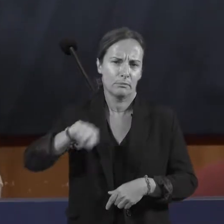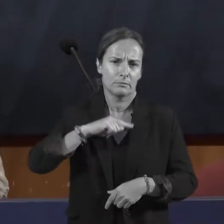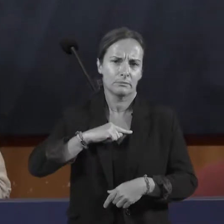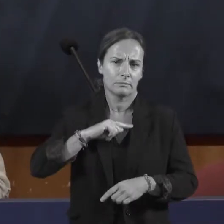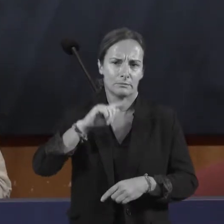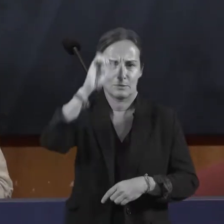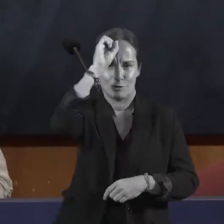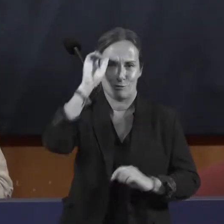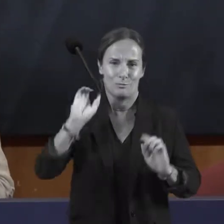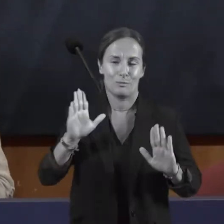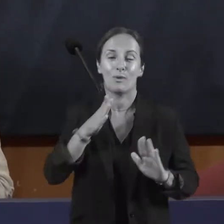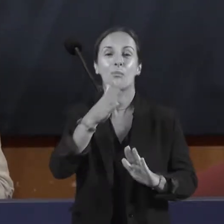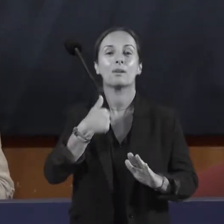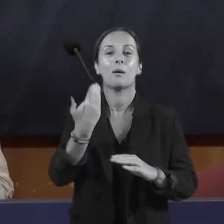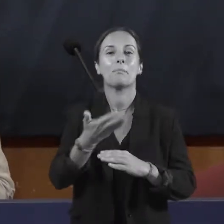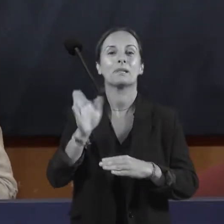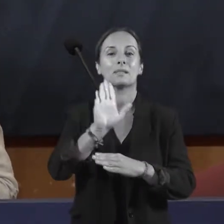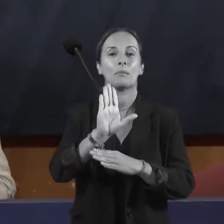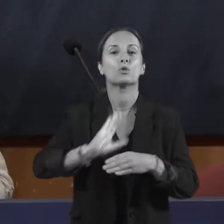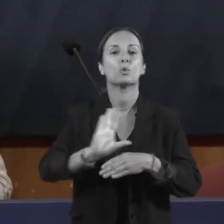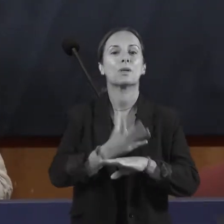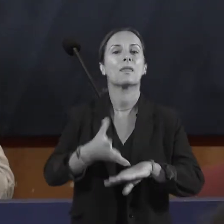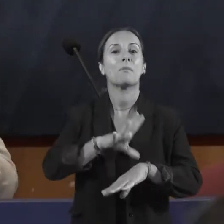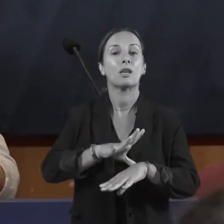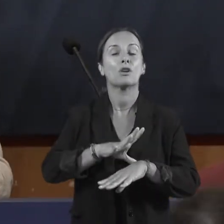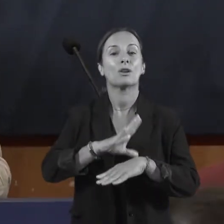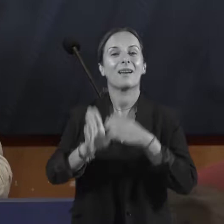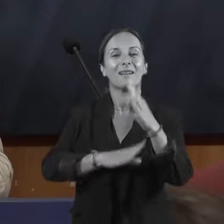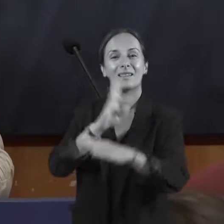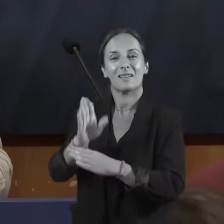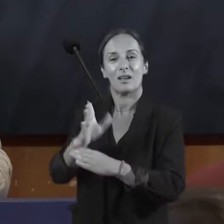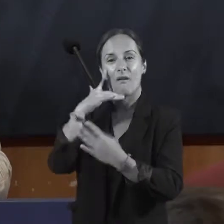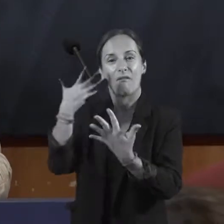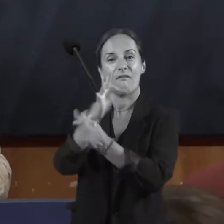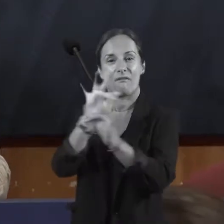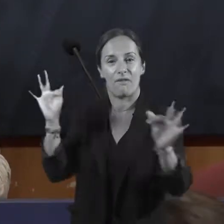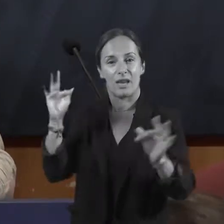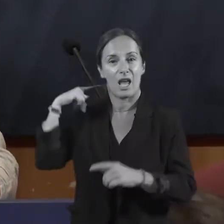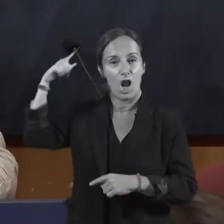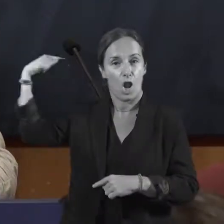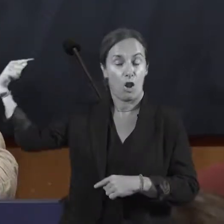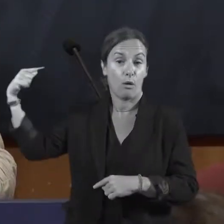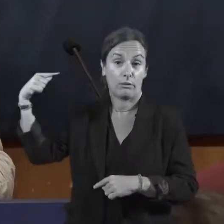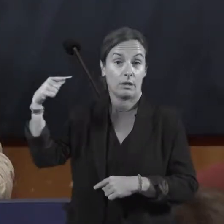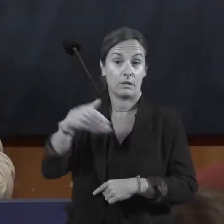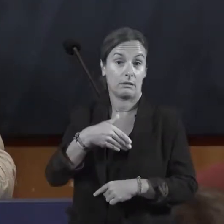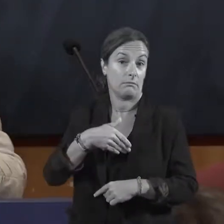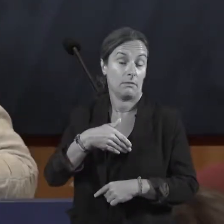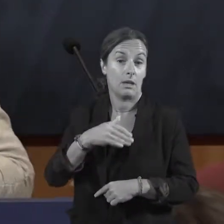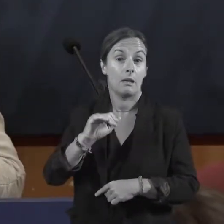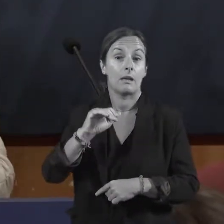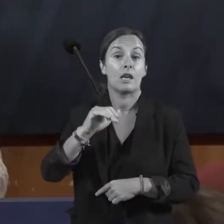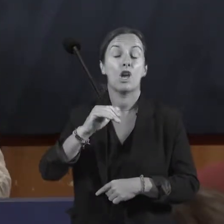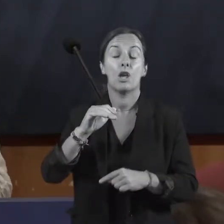presentam secció promocional que farem des del Consell de Mallorca a la World Travel Market, la Fira de Londres, prevista per la primera setmana